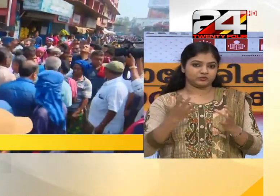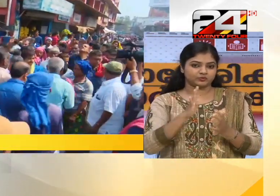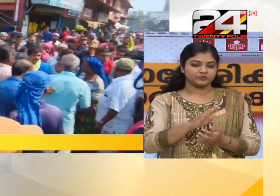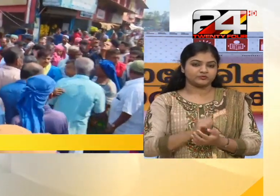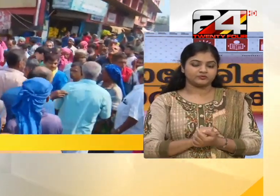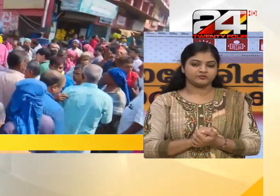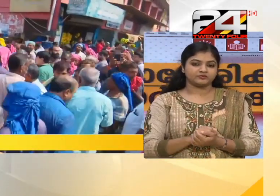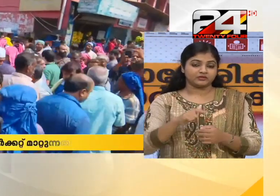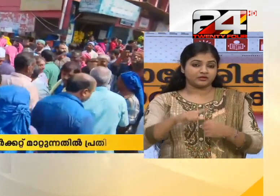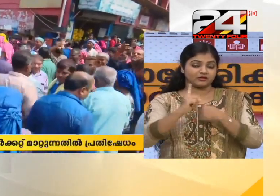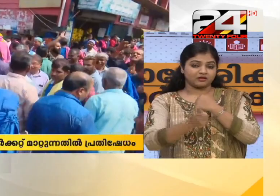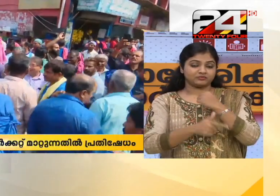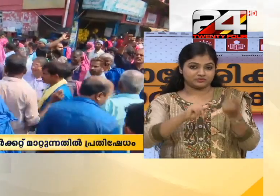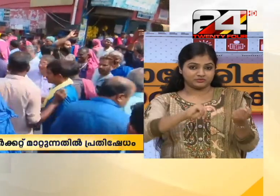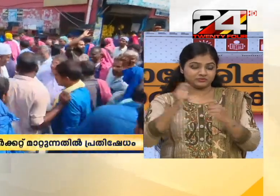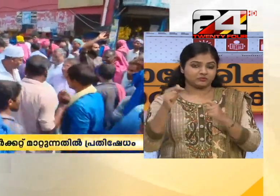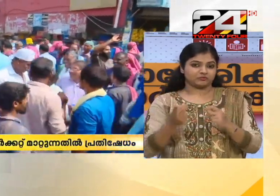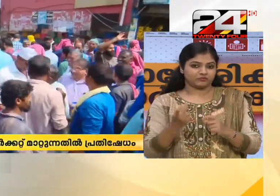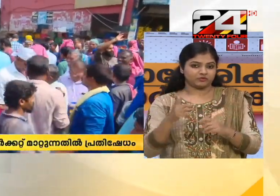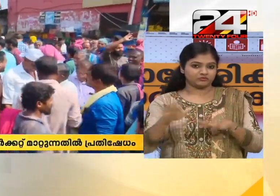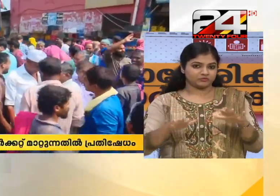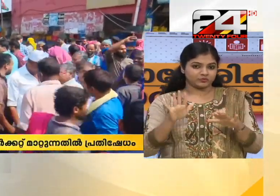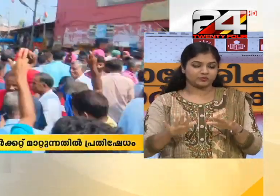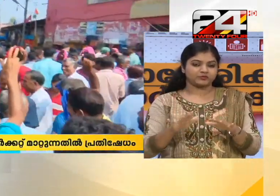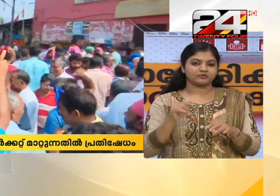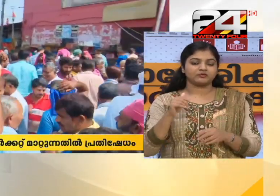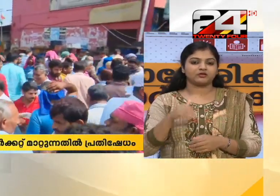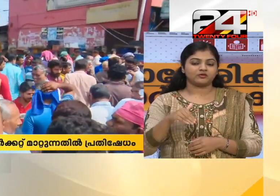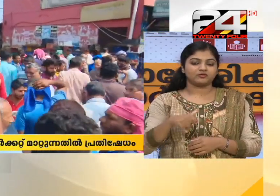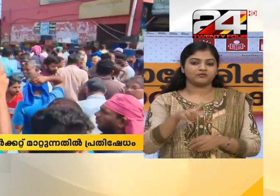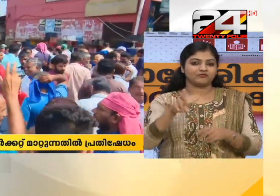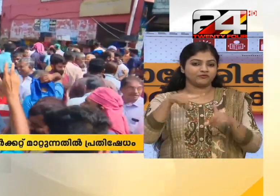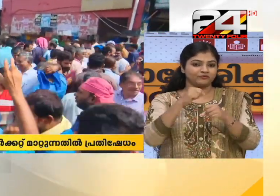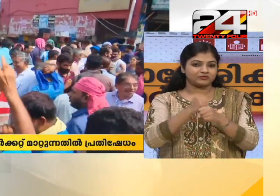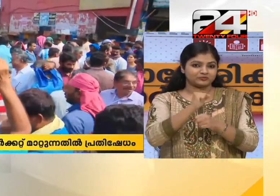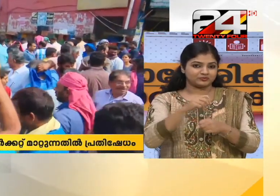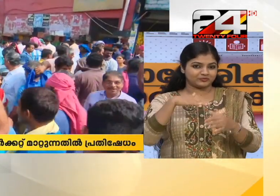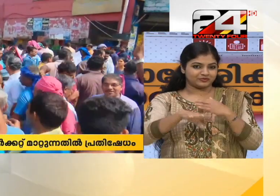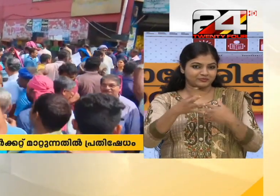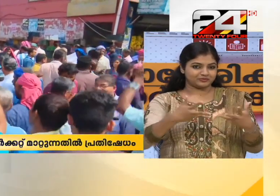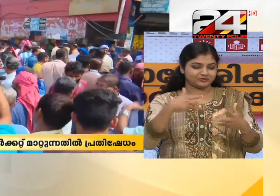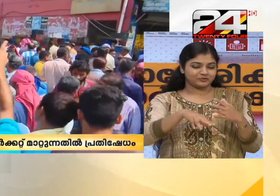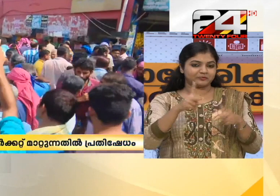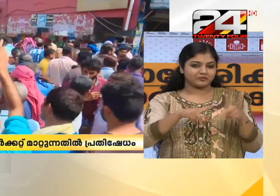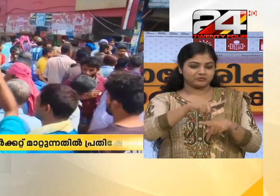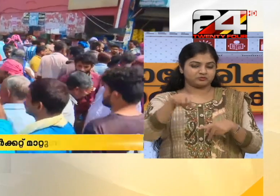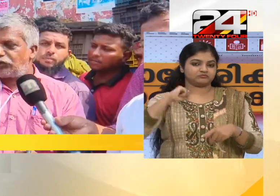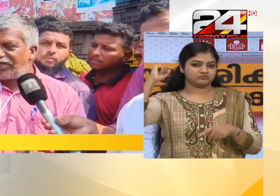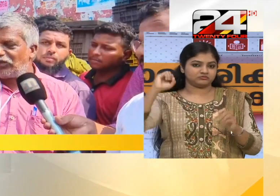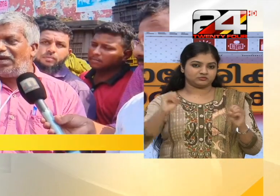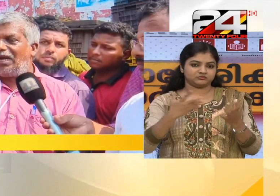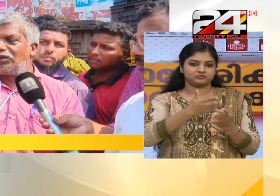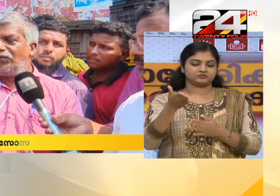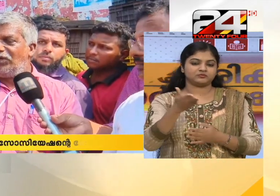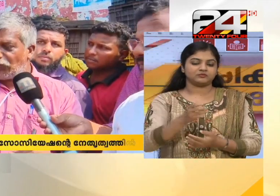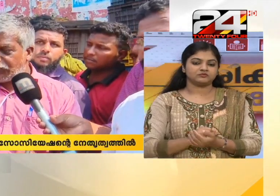എന്നാൽ ഏറ്റവും ഒടുവിൽ ഷിഫ്റ്റിംഗിൻ്റെ നടപടികൾ വേഗത്തിലാക്കിയ പശ്ചാത്തലത്തിലാണ് പച്ചക്കറി മാർക്കറ്റിലെ വ്യാപാരികൾ പ്രതിഷേധവുമായി തെരുവിലിറങ്ങിയത്.